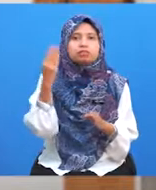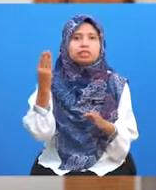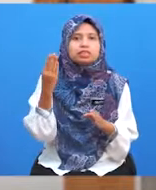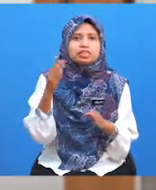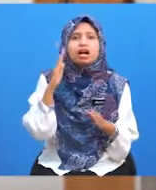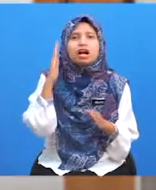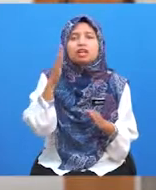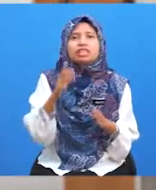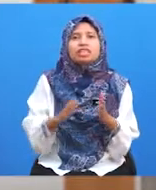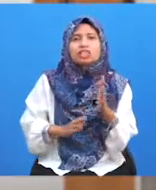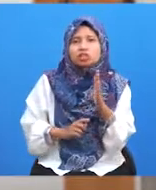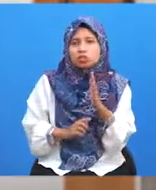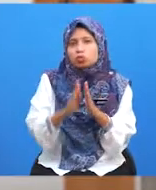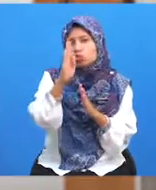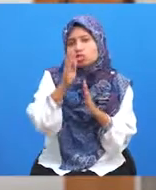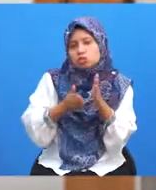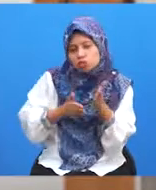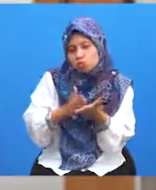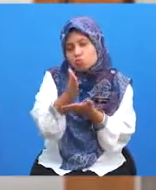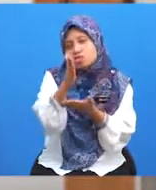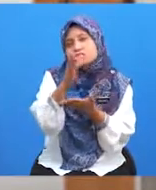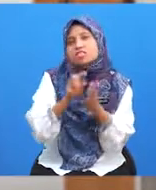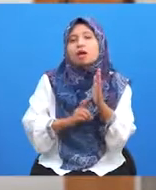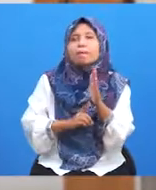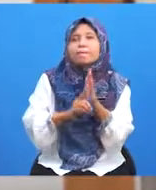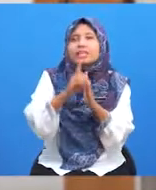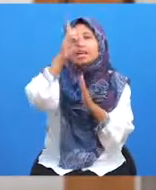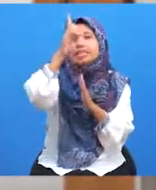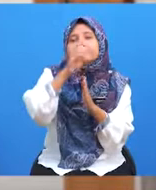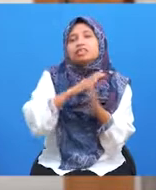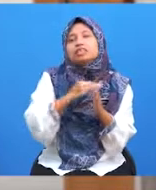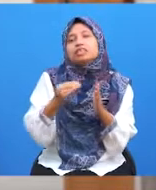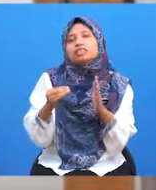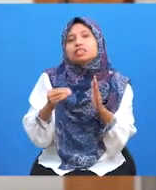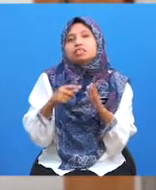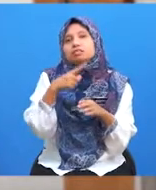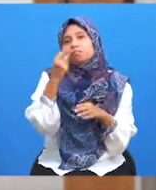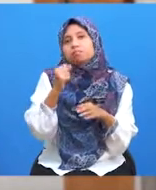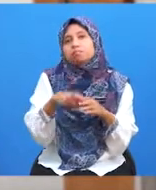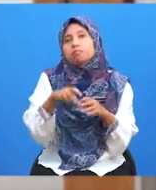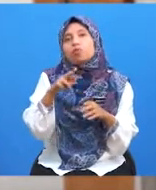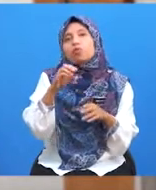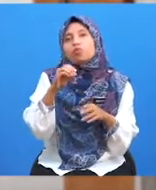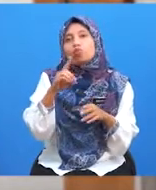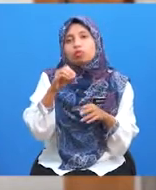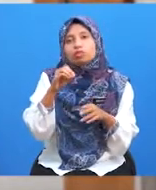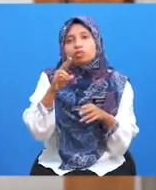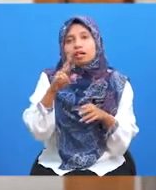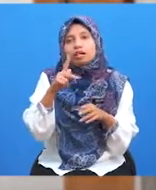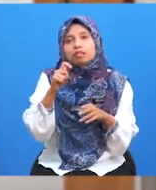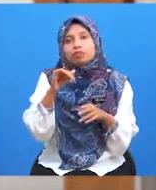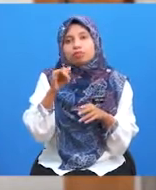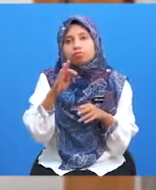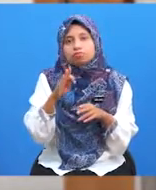terus meningkat pekerja yang gembira adalah pekerja yang produktif mereka level kejunya gembiro Pulau akan